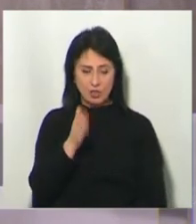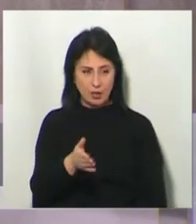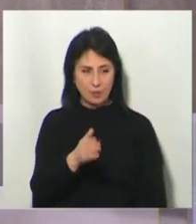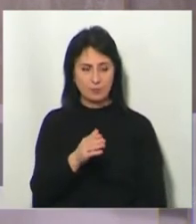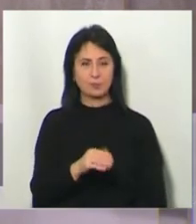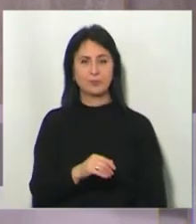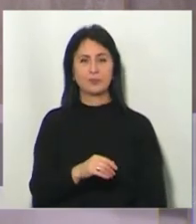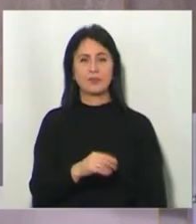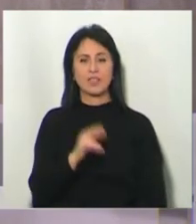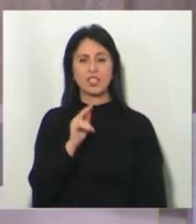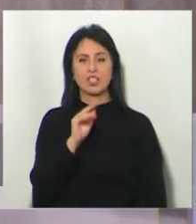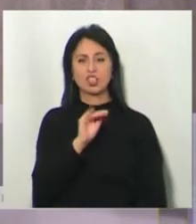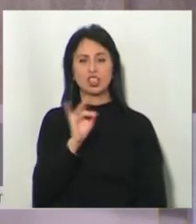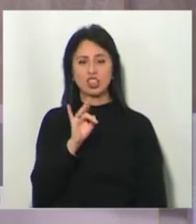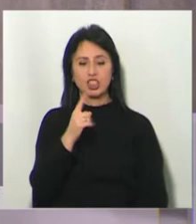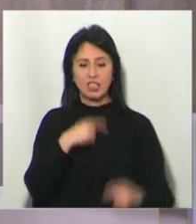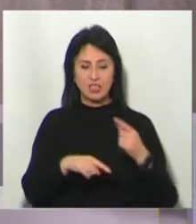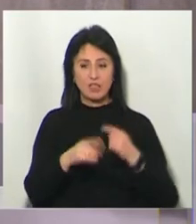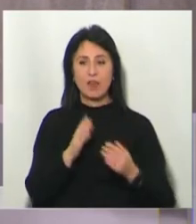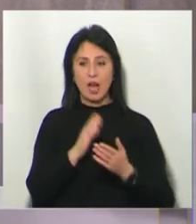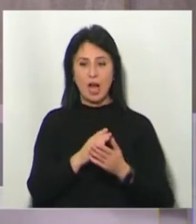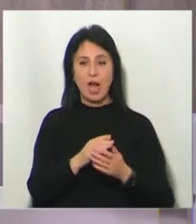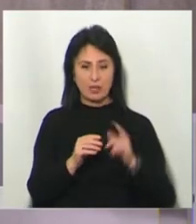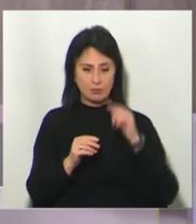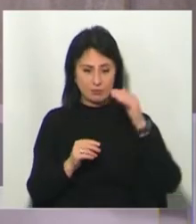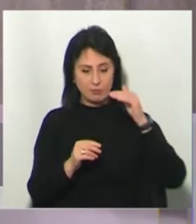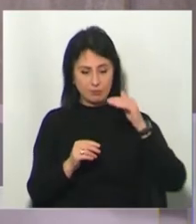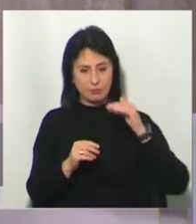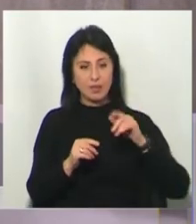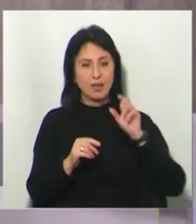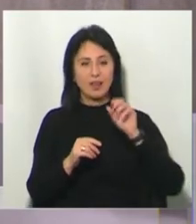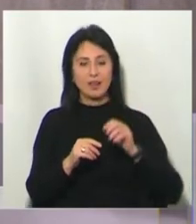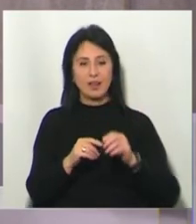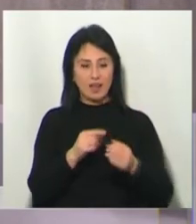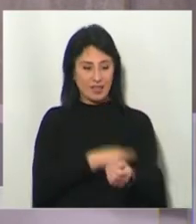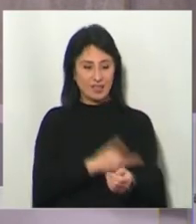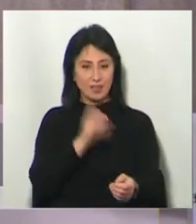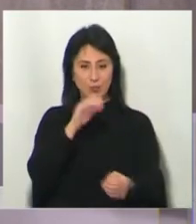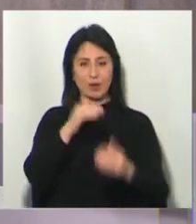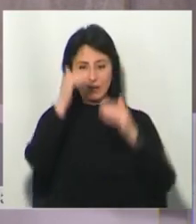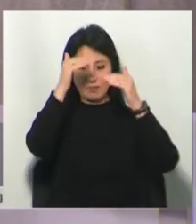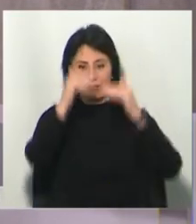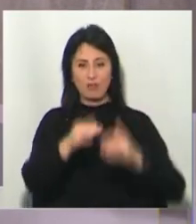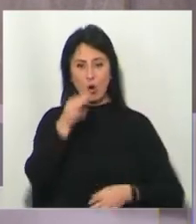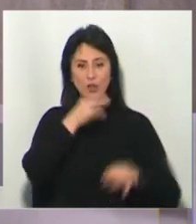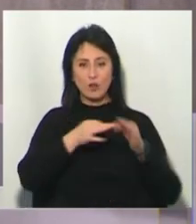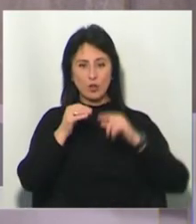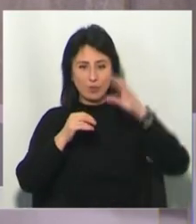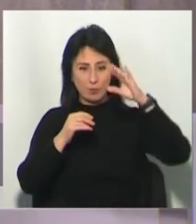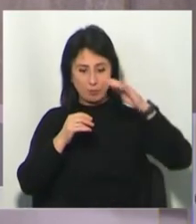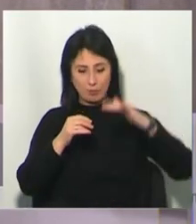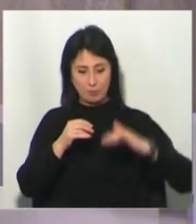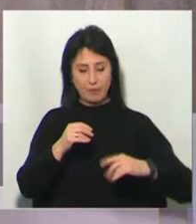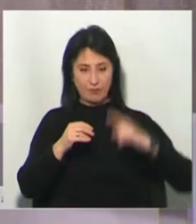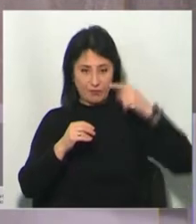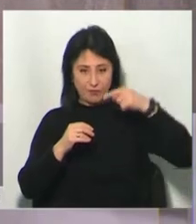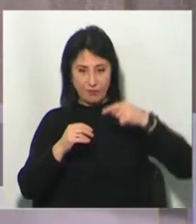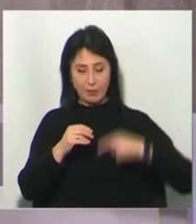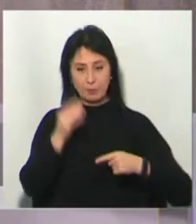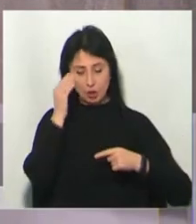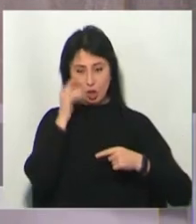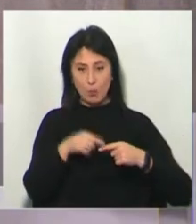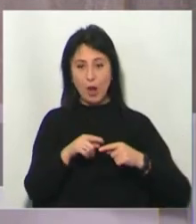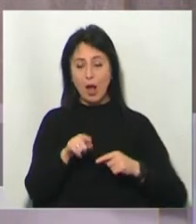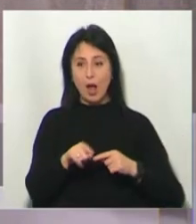განსაზღვროთ როგორია ცხიმოვანი სვლა. ანუ არის რაღაც კვლევები, რომელიც აუცილებლად განიხილება, ვიდრე დავიწყებთ რაღაცაზე